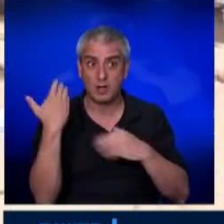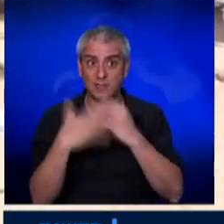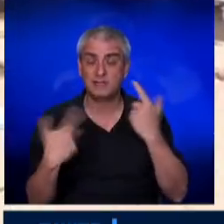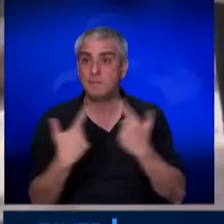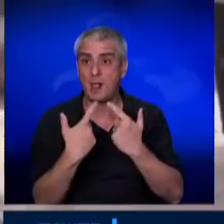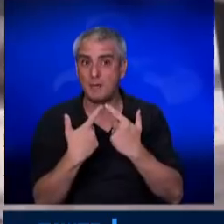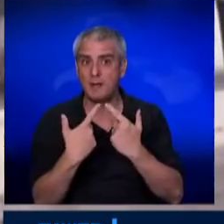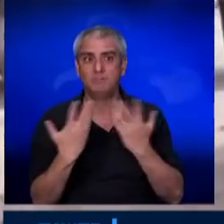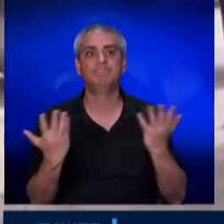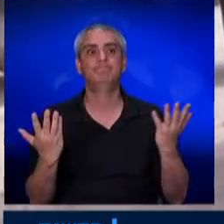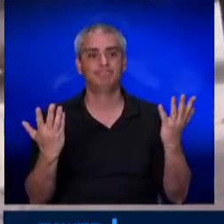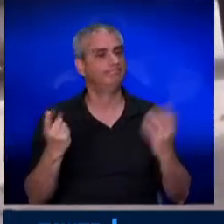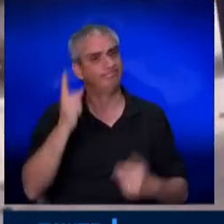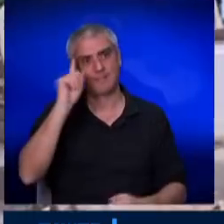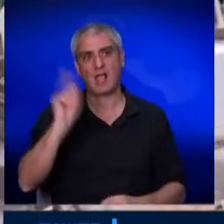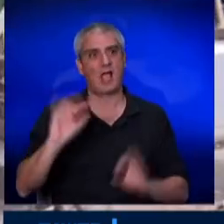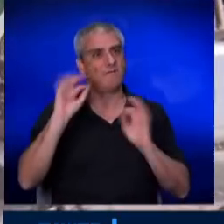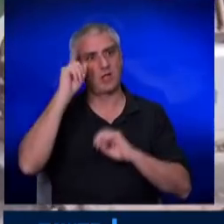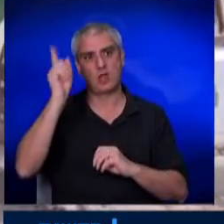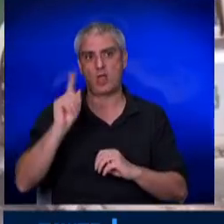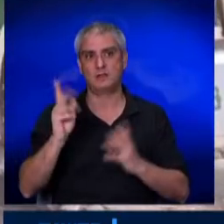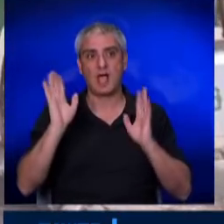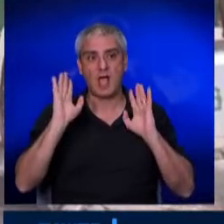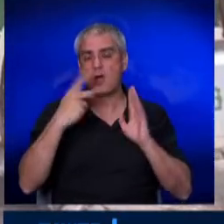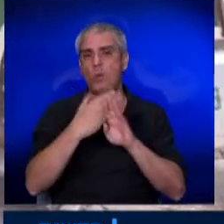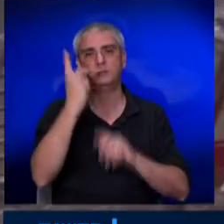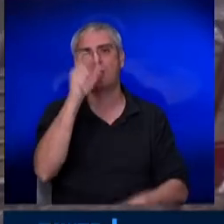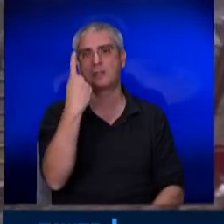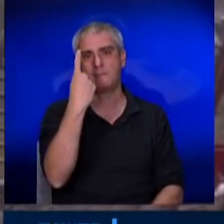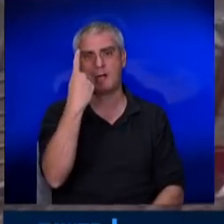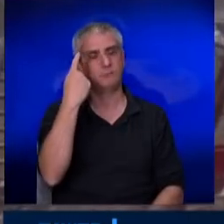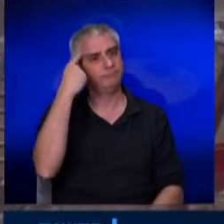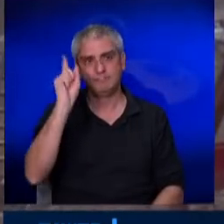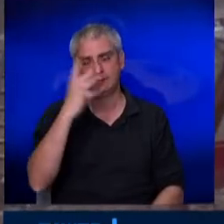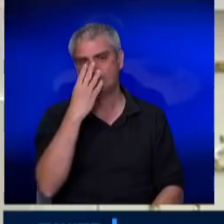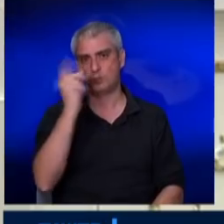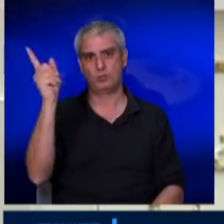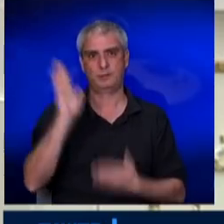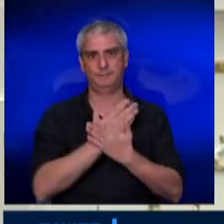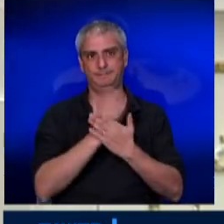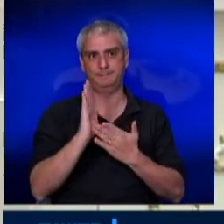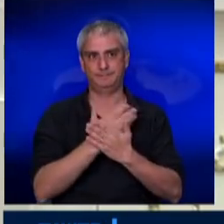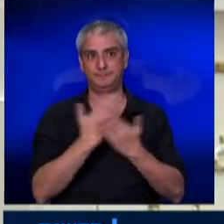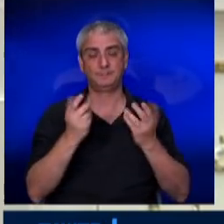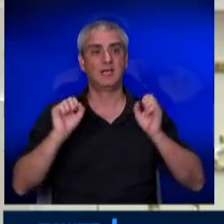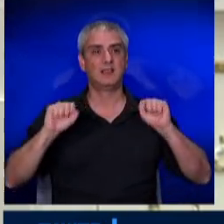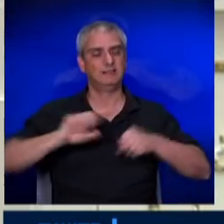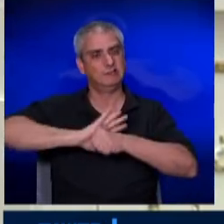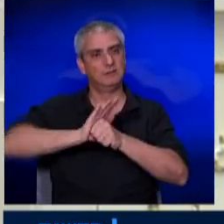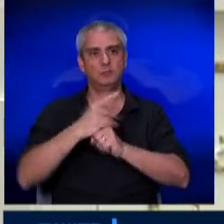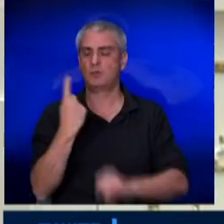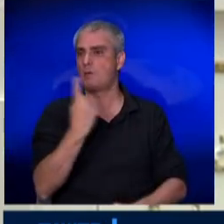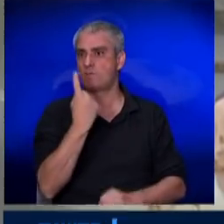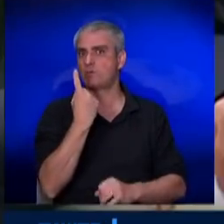אותה? ובכן, את זה איש אינו יודע מלבד אדם אחד, ולדימיר פוטין. נשיא רודן